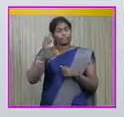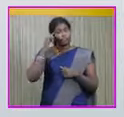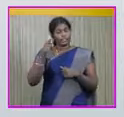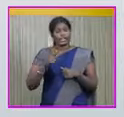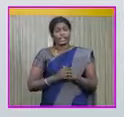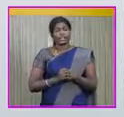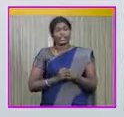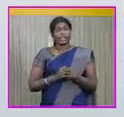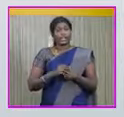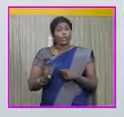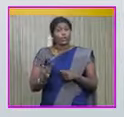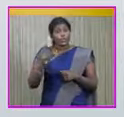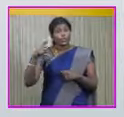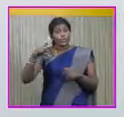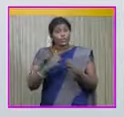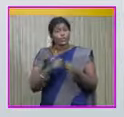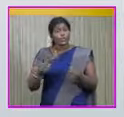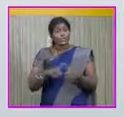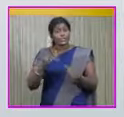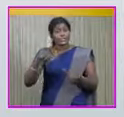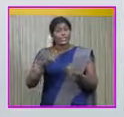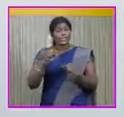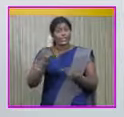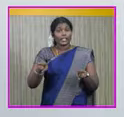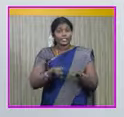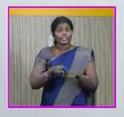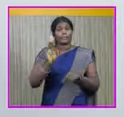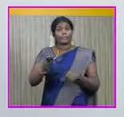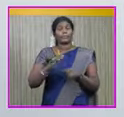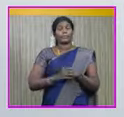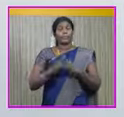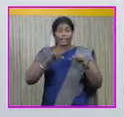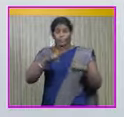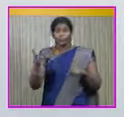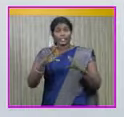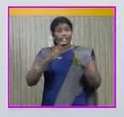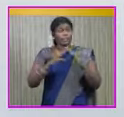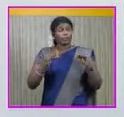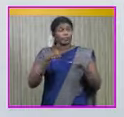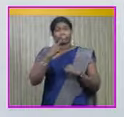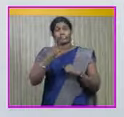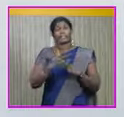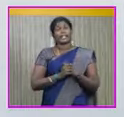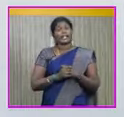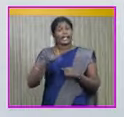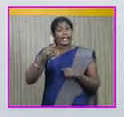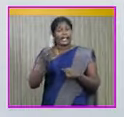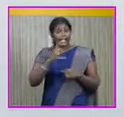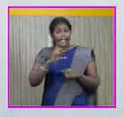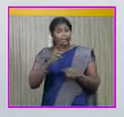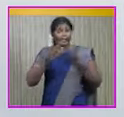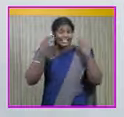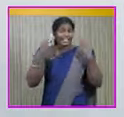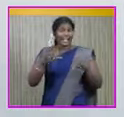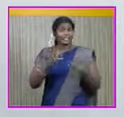அப்போது யூசிபியும் ஏசிடியும் சமம். இப்போ இந்த ரெண்டு முக்கோணங்களுக்கு மறுபடியும் வருவோம். கப்பு முக்கோணத்துலேயும் கேட்